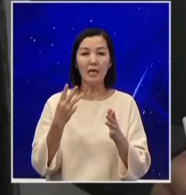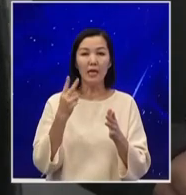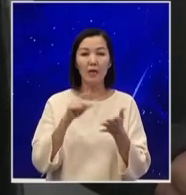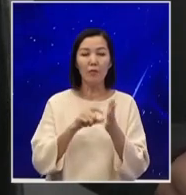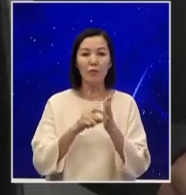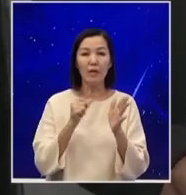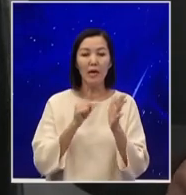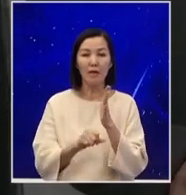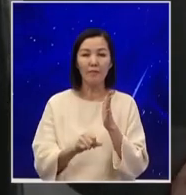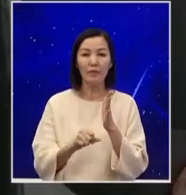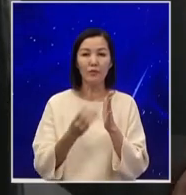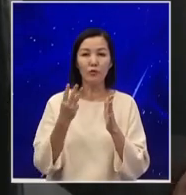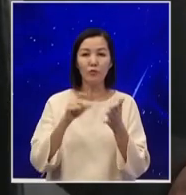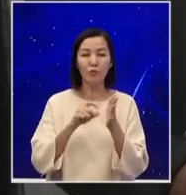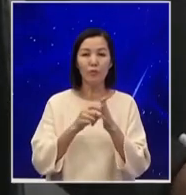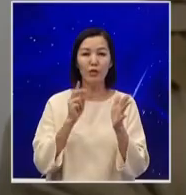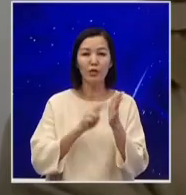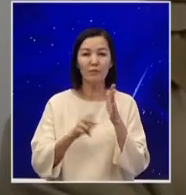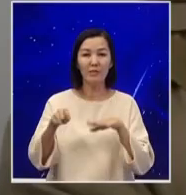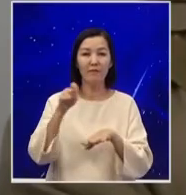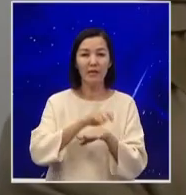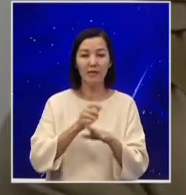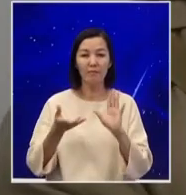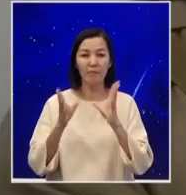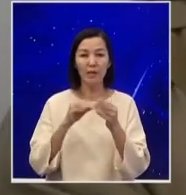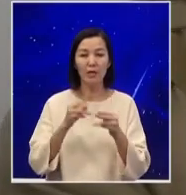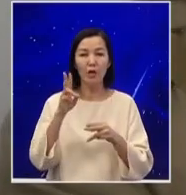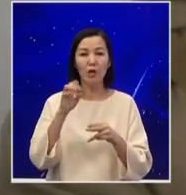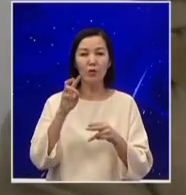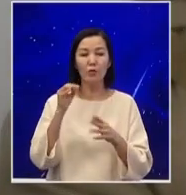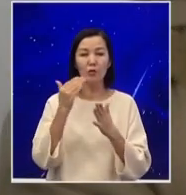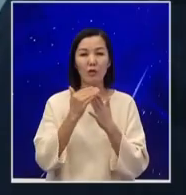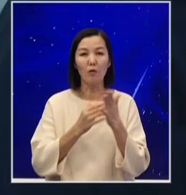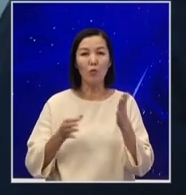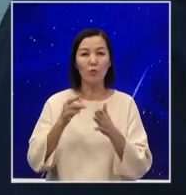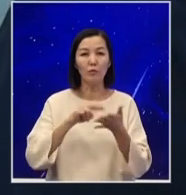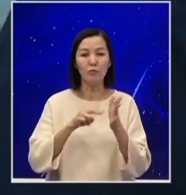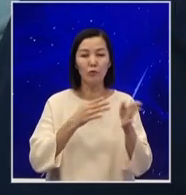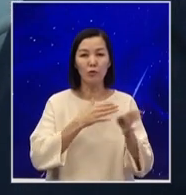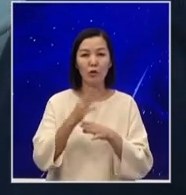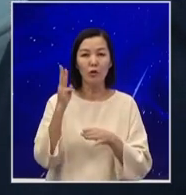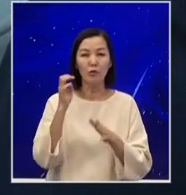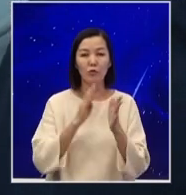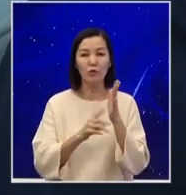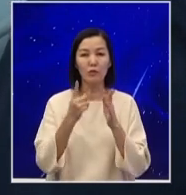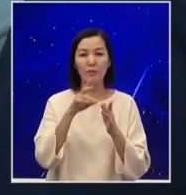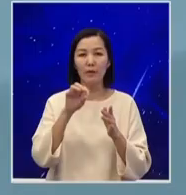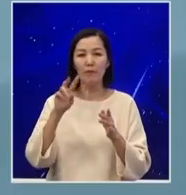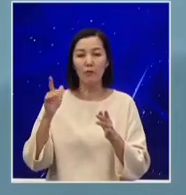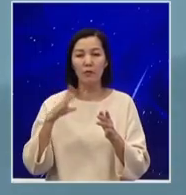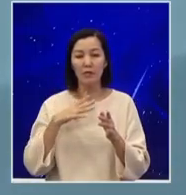бөлмелі 70 шаршы метрді құрайды. Осылайша нұрлы жер бағдарламасы аясында облыс қоржынынан бөлінген 391 миллион